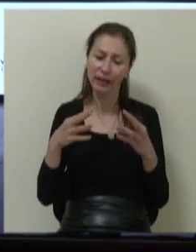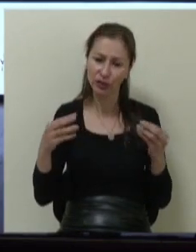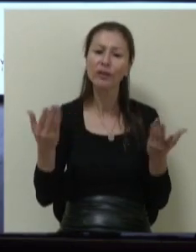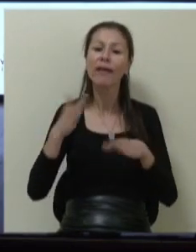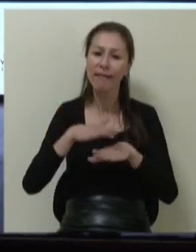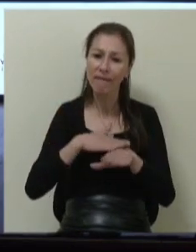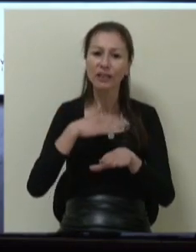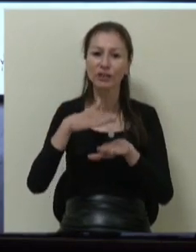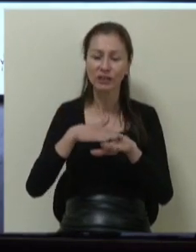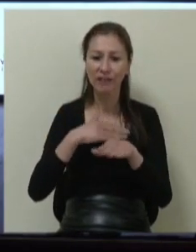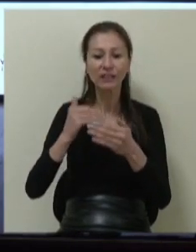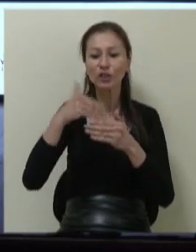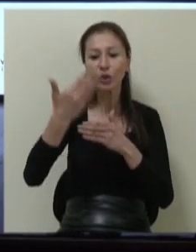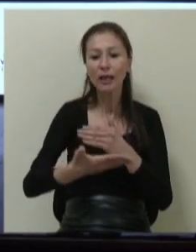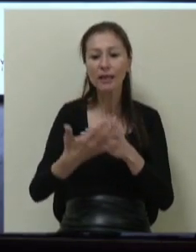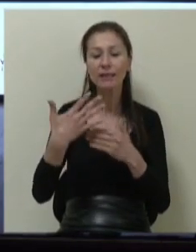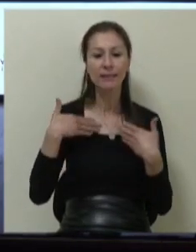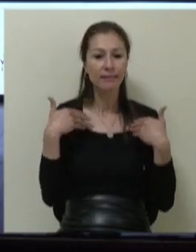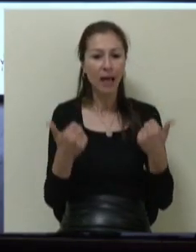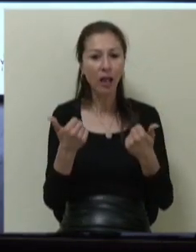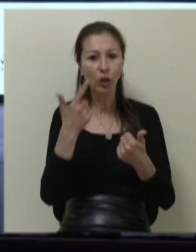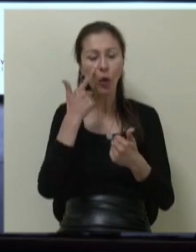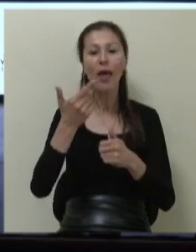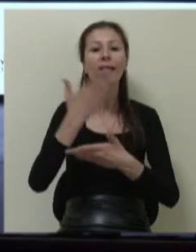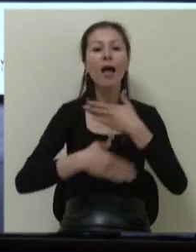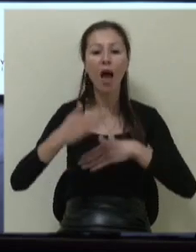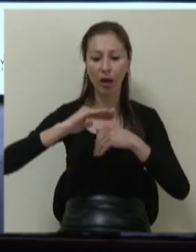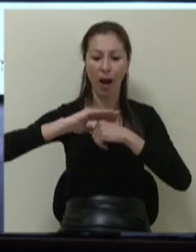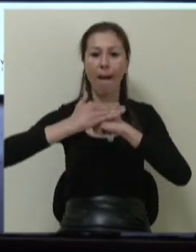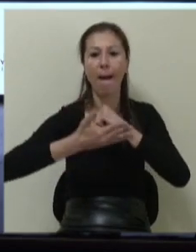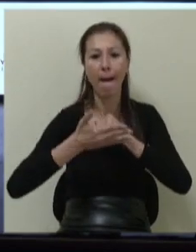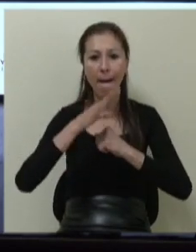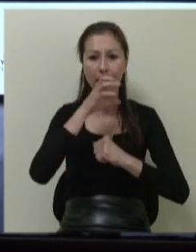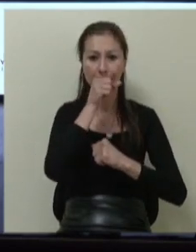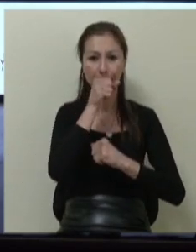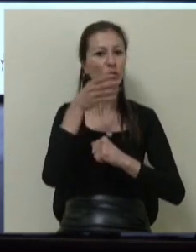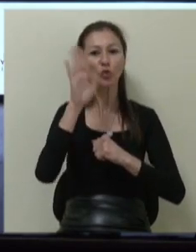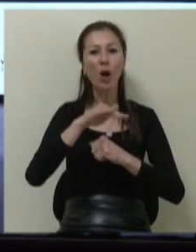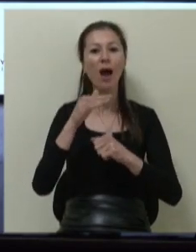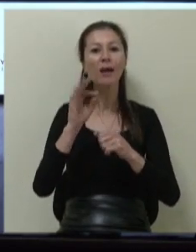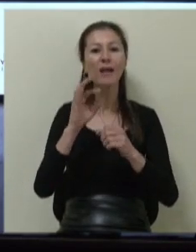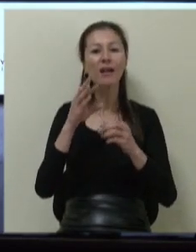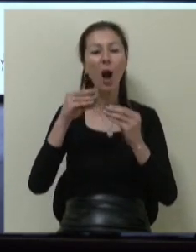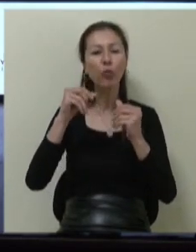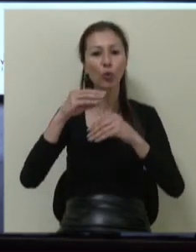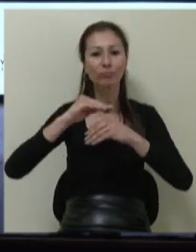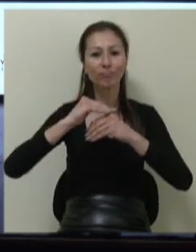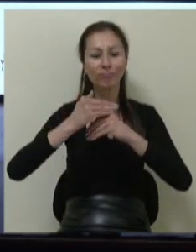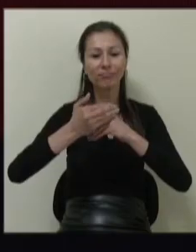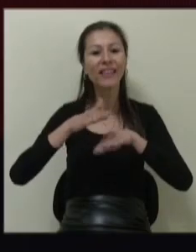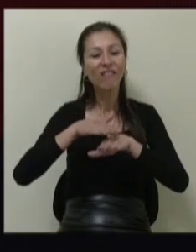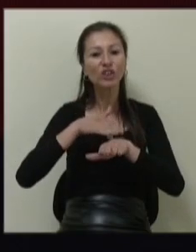yavaş dışarıdaki sağlıklı doku yaranın üstünü kapatır. Ondan sonra onun üstüne bir kabuk örter. Ve neticede